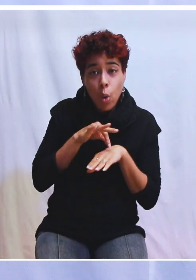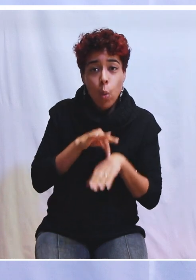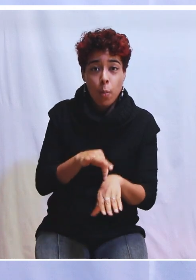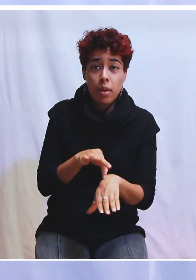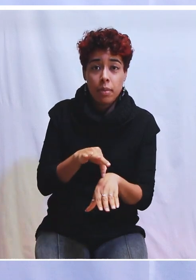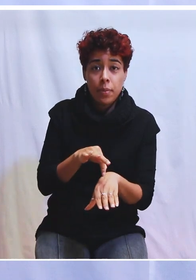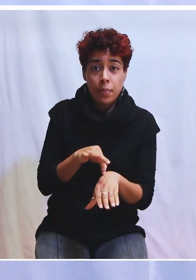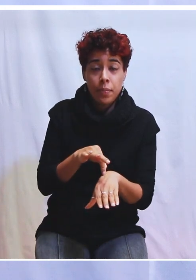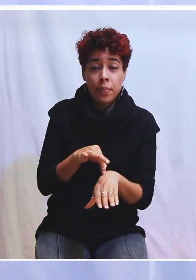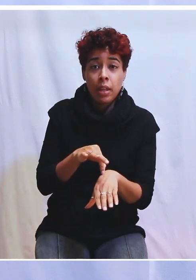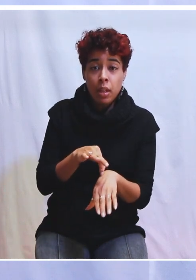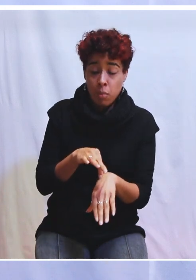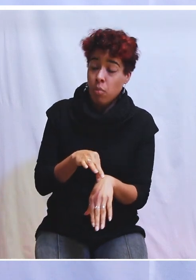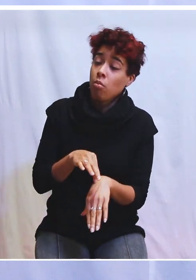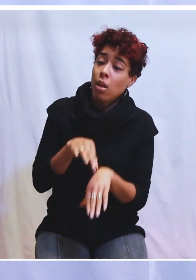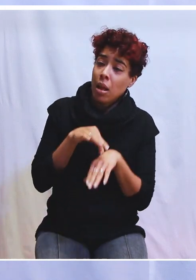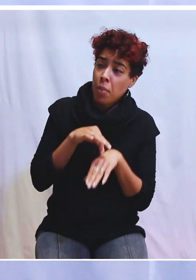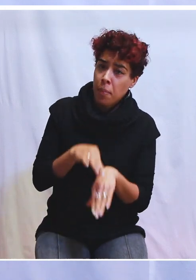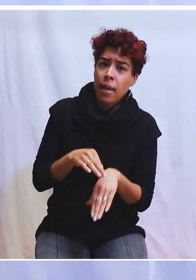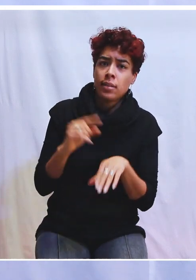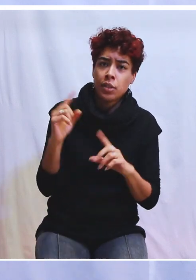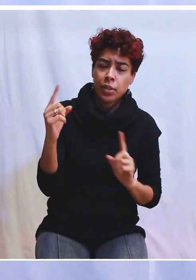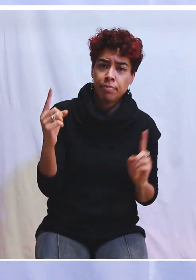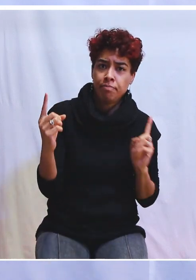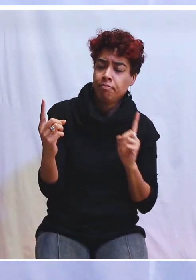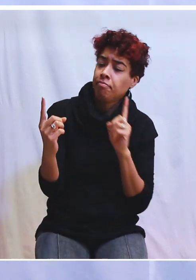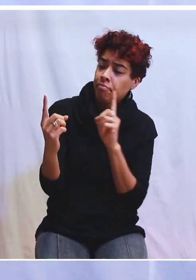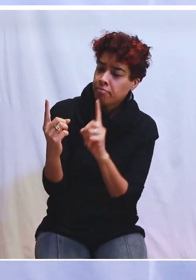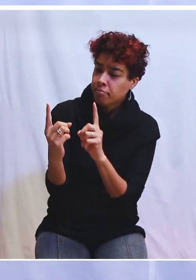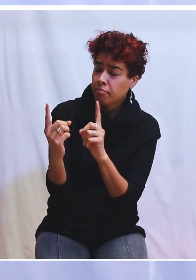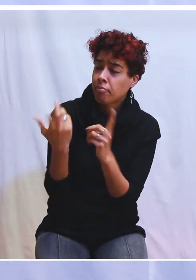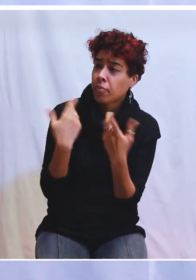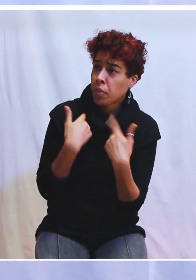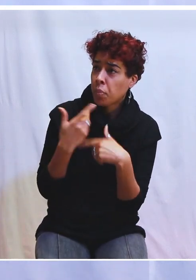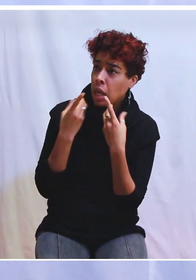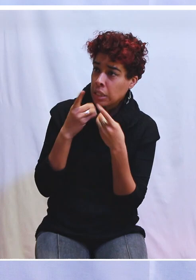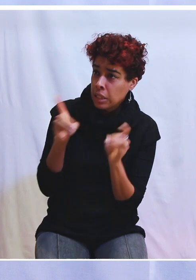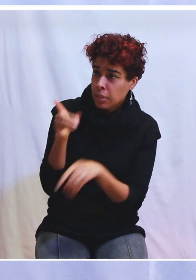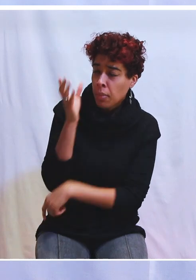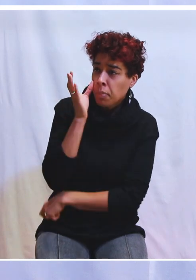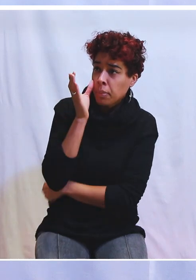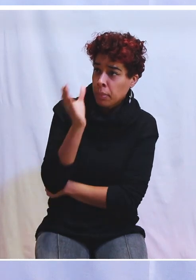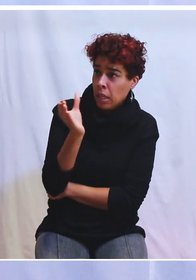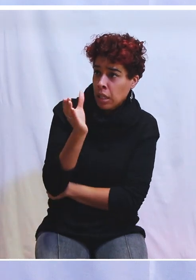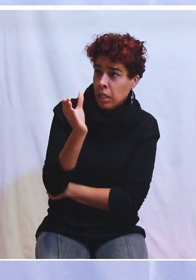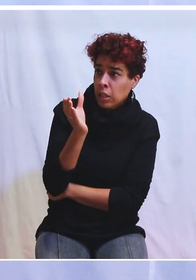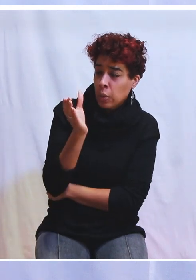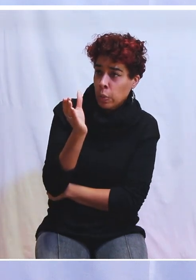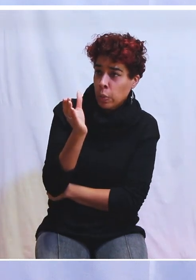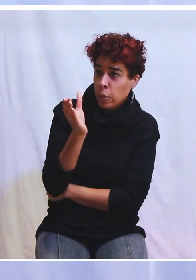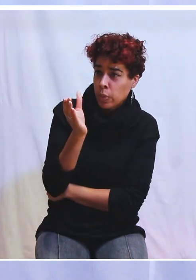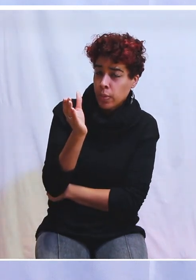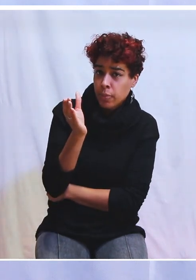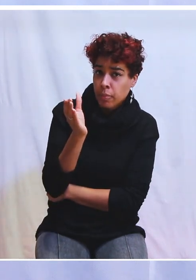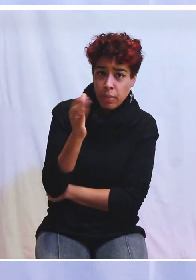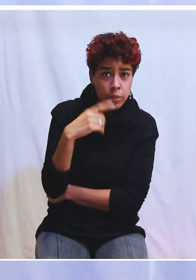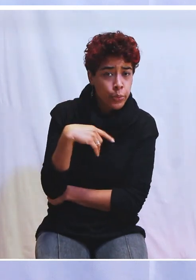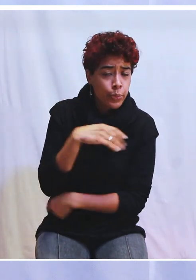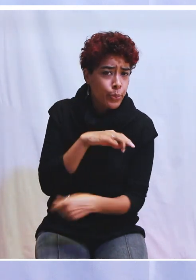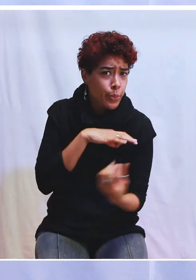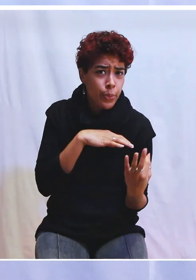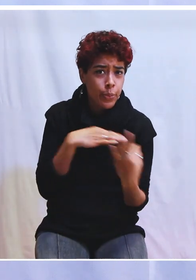C'est-à-dire qu'on se met à la portée de l'autre, on se met à la disponibilité de l'autre et on est dans un état d'écoute